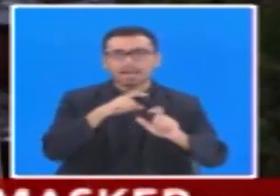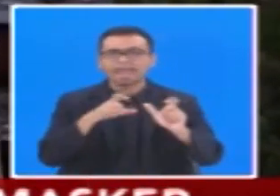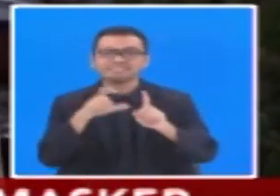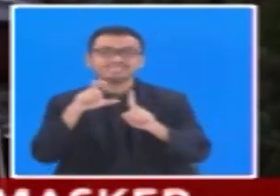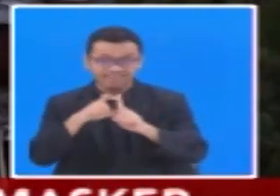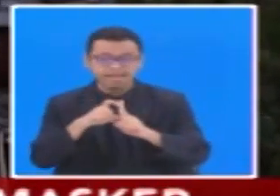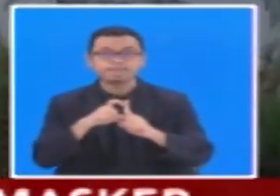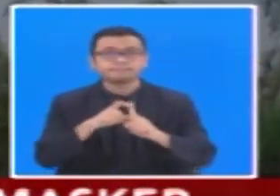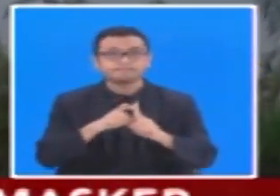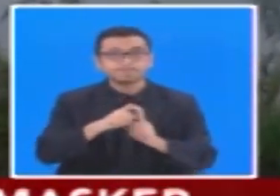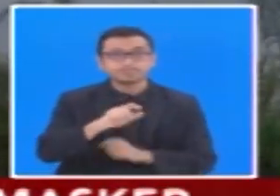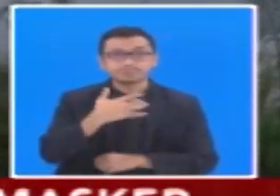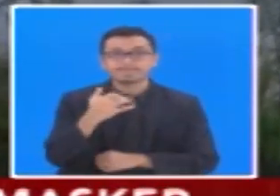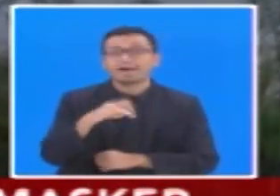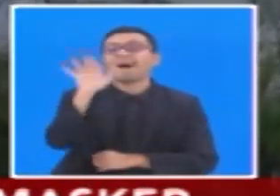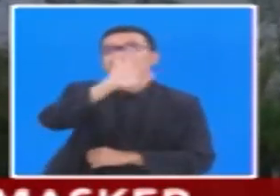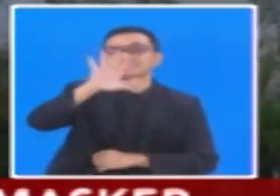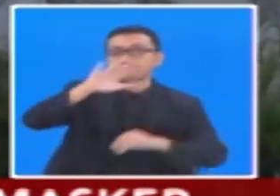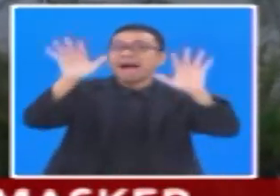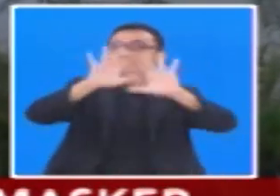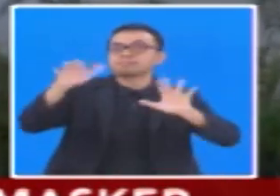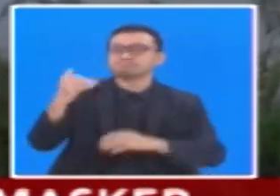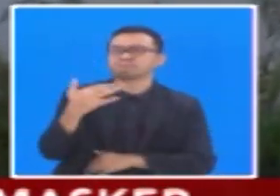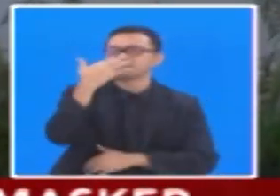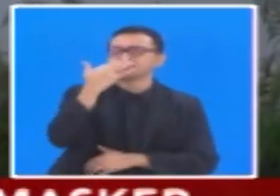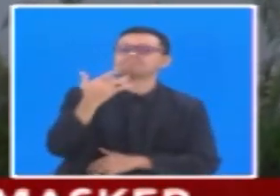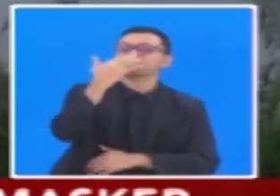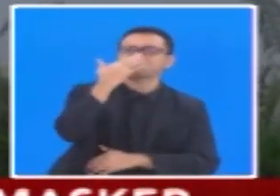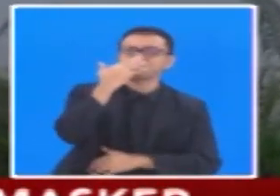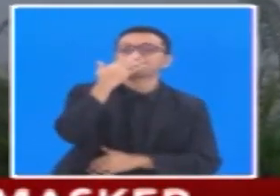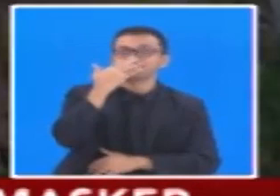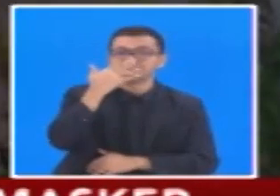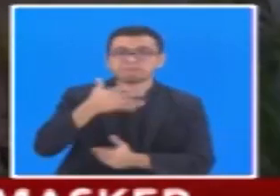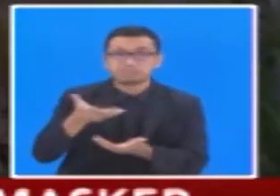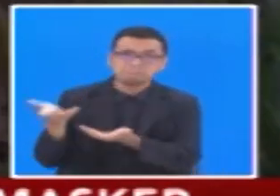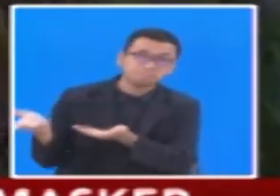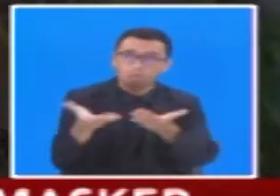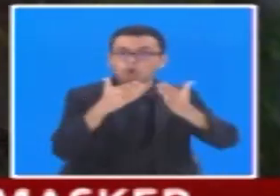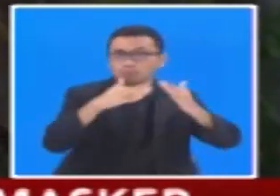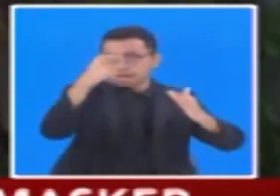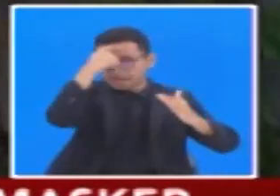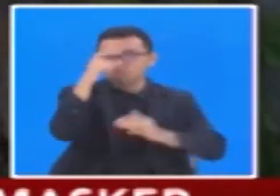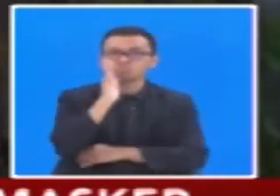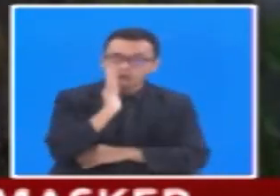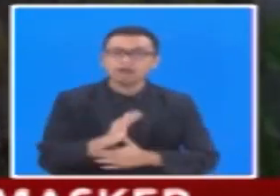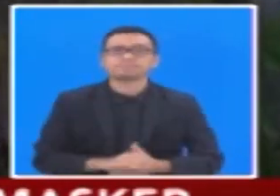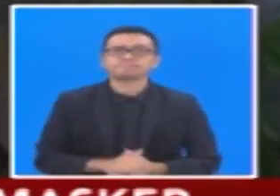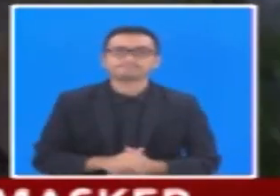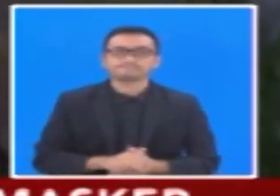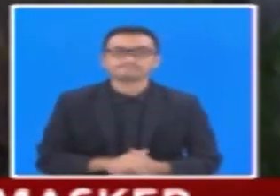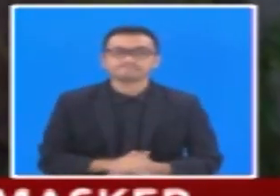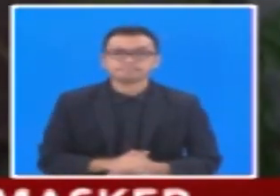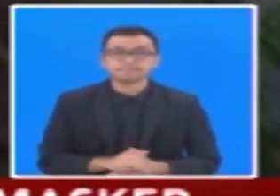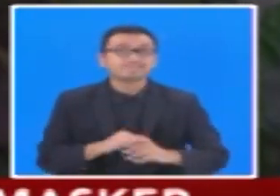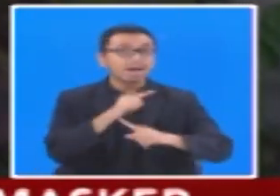terkena paparan asap sehingga mereka jatuh pingsan dan sempat dilarikan ke rumah sakit. Namun para siswa